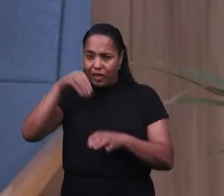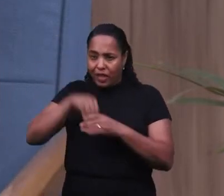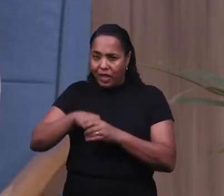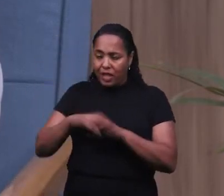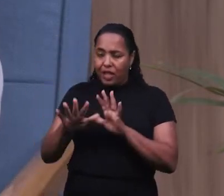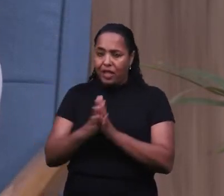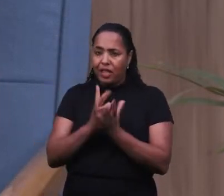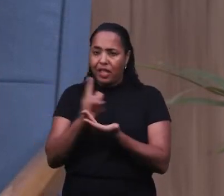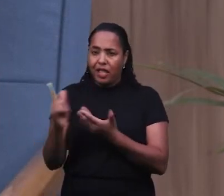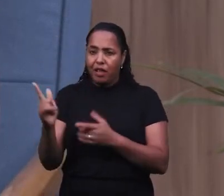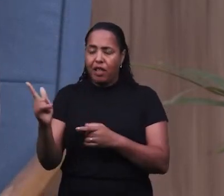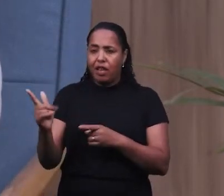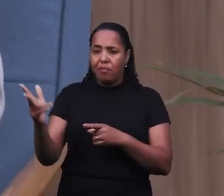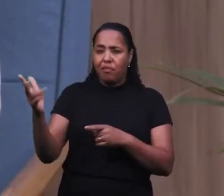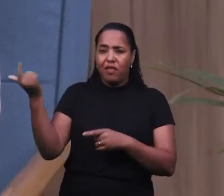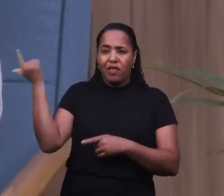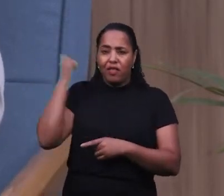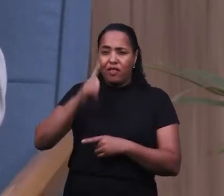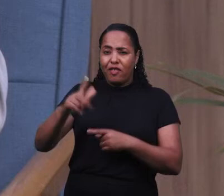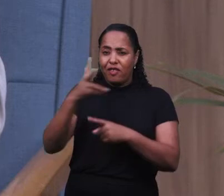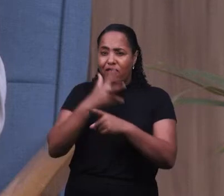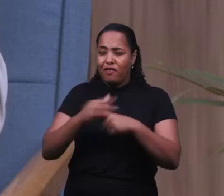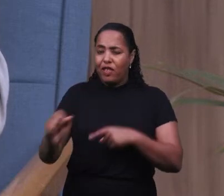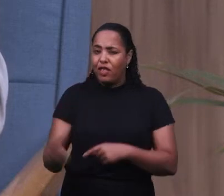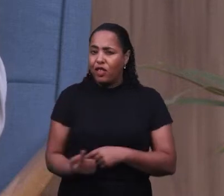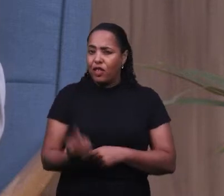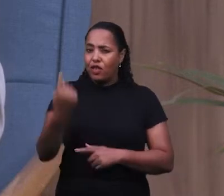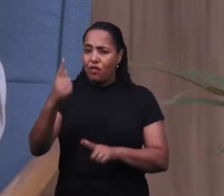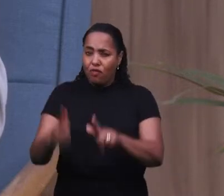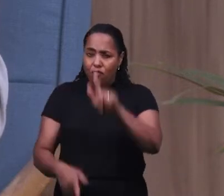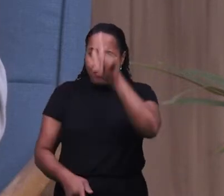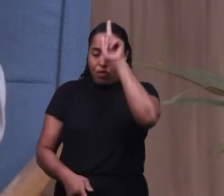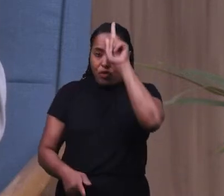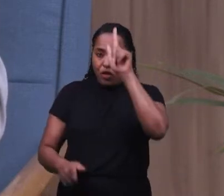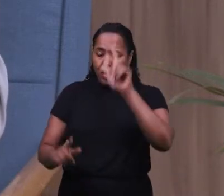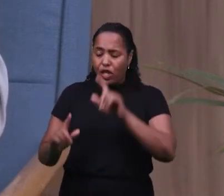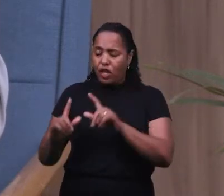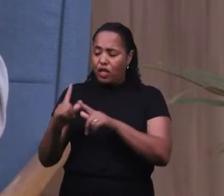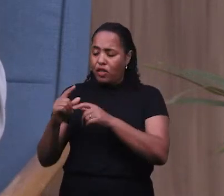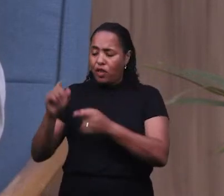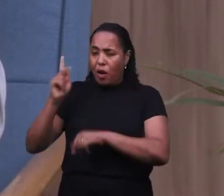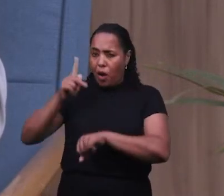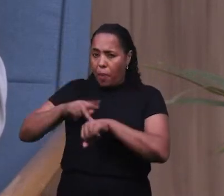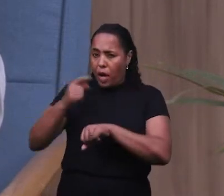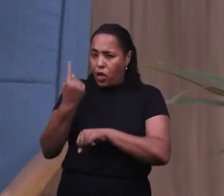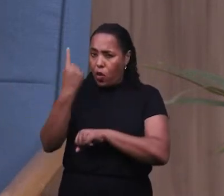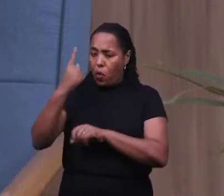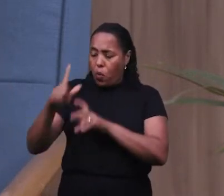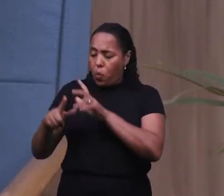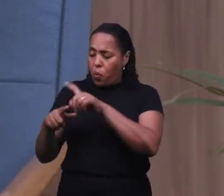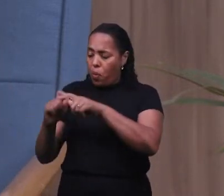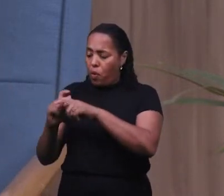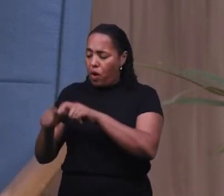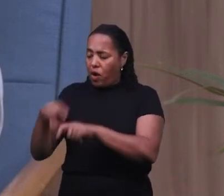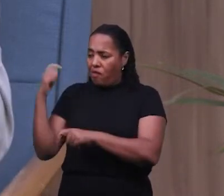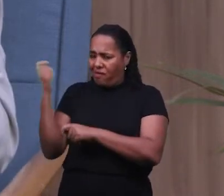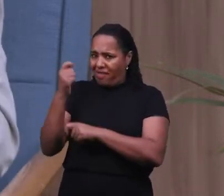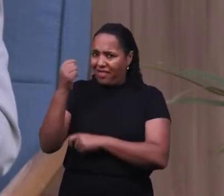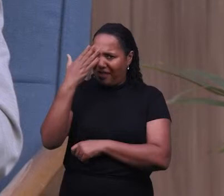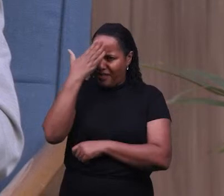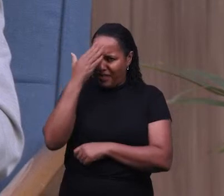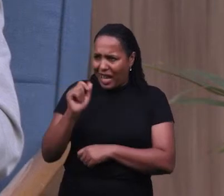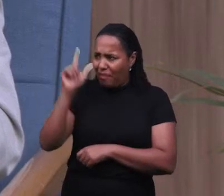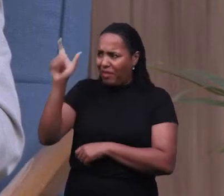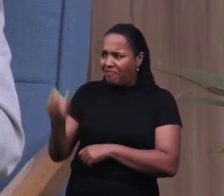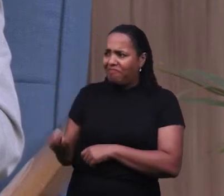qu'un adolescent dans l'histoire et dans la Bible a réussi à vaincre un géant juste avec une fronde, une pierre.